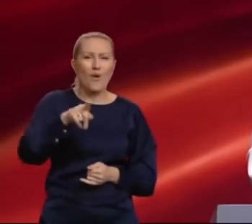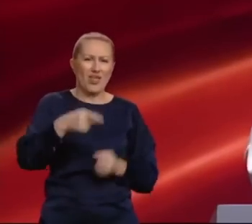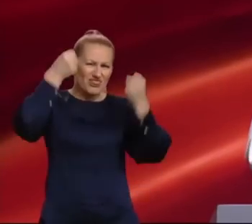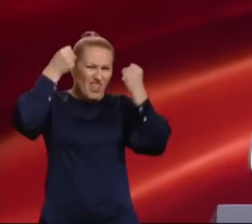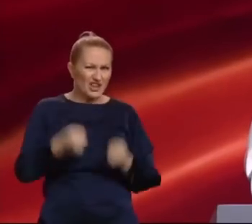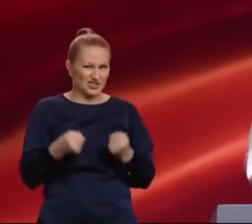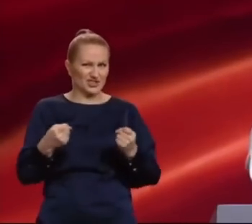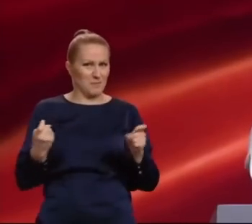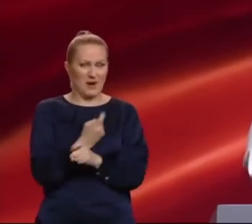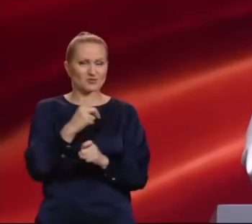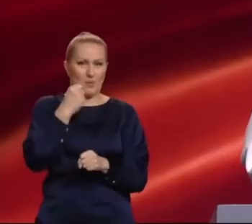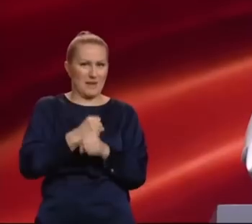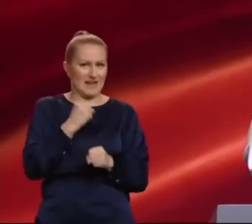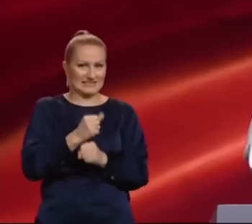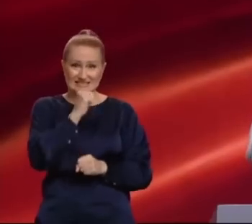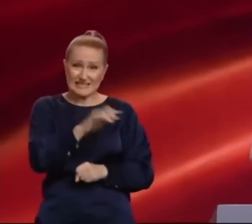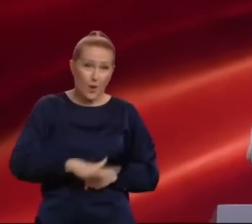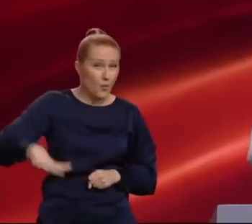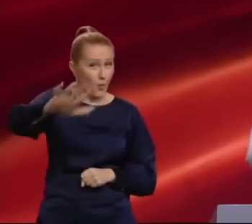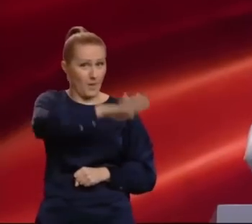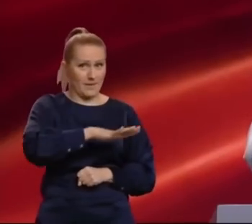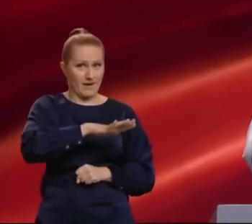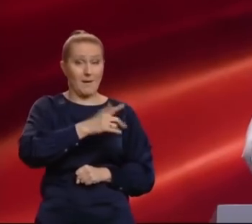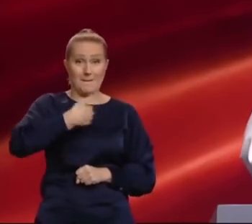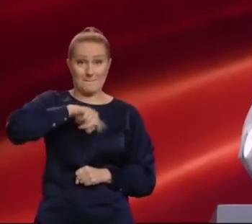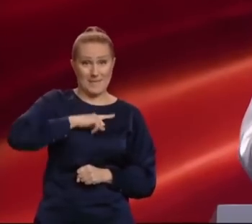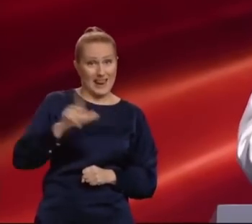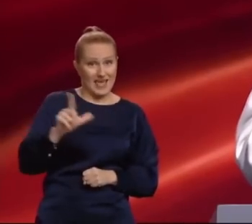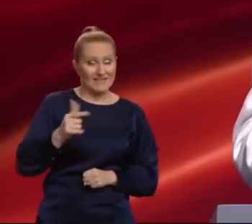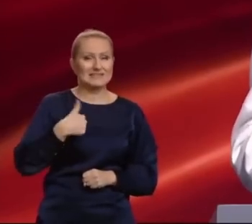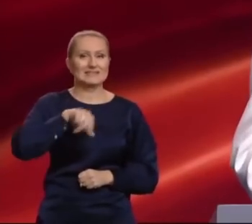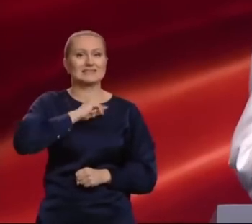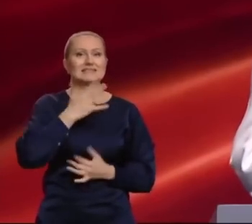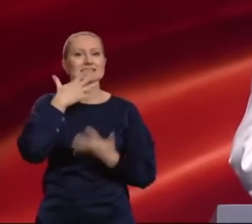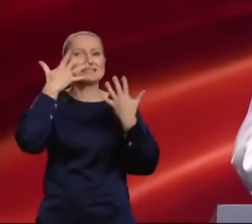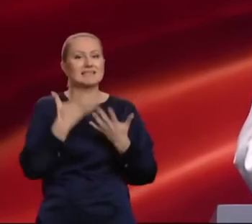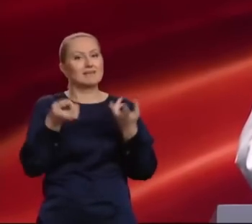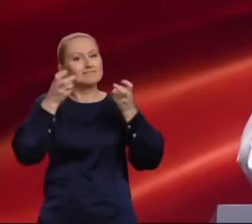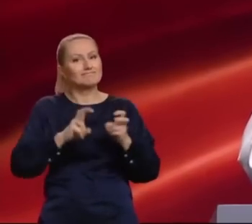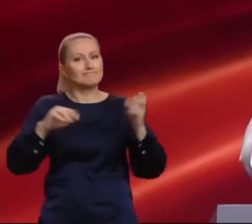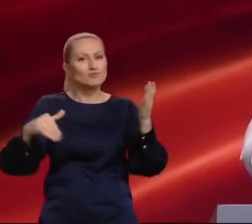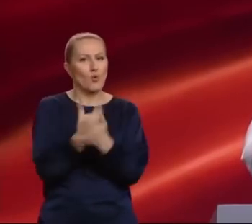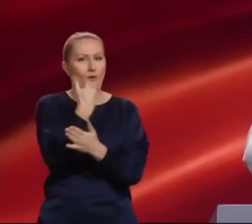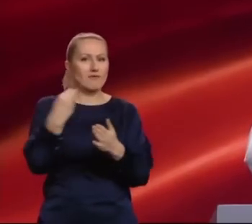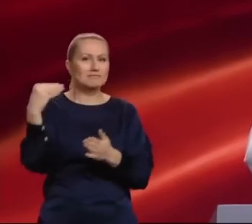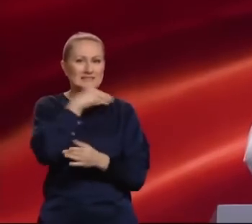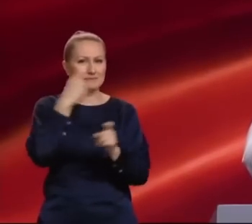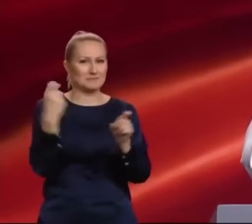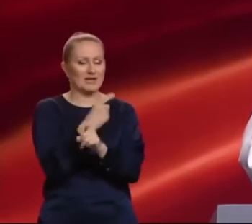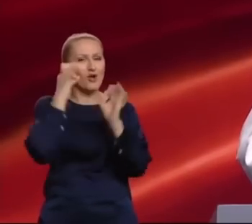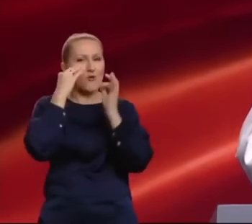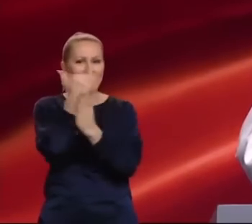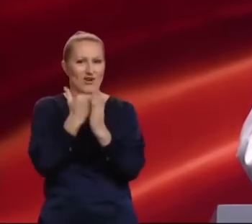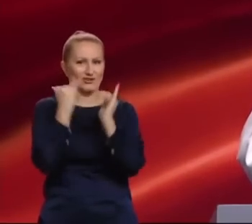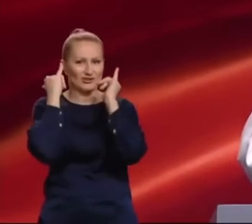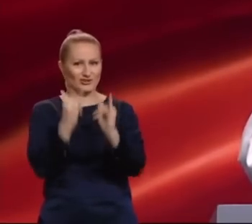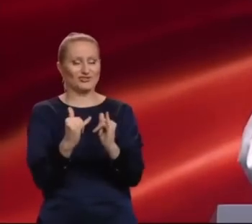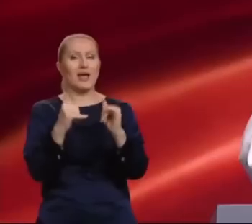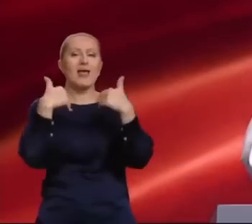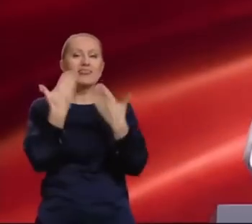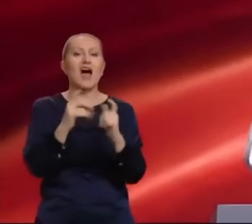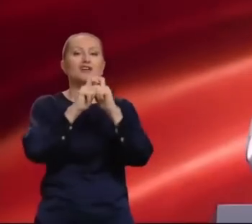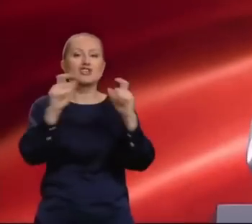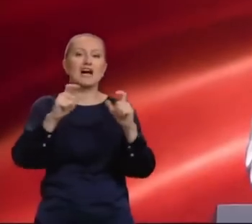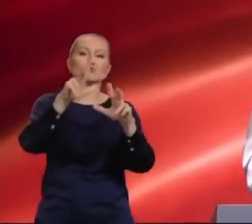Europie. My jako Lewica chcemy państwo, nowoczesne państwo dobrobytu, w którym jest czas na rodzinę,